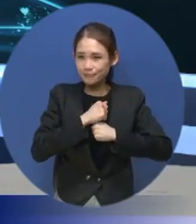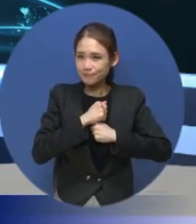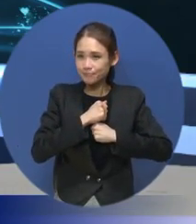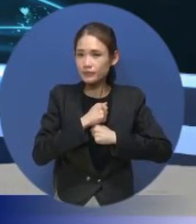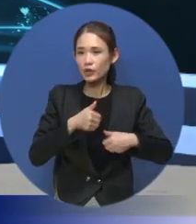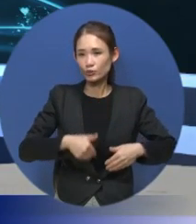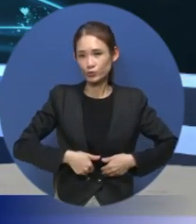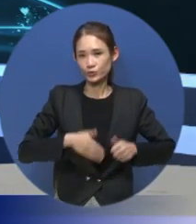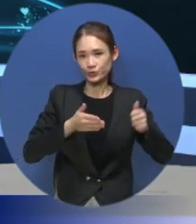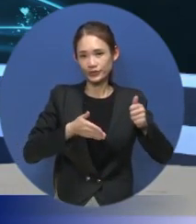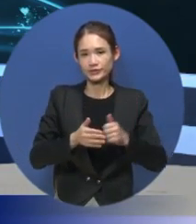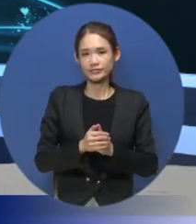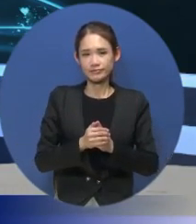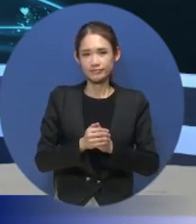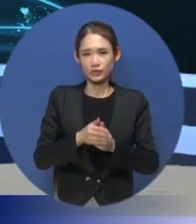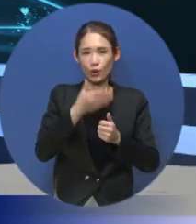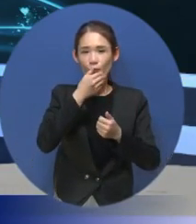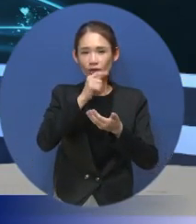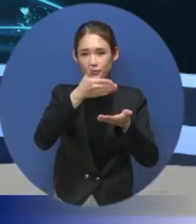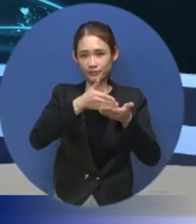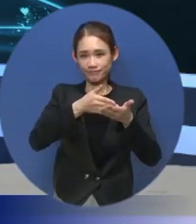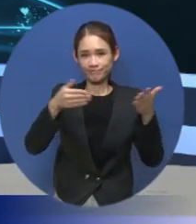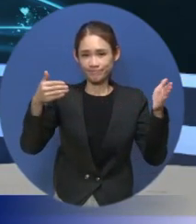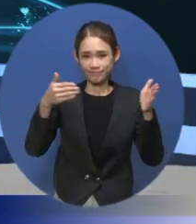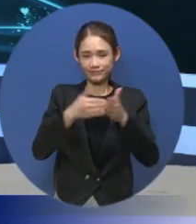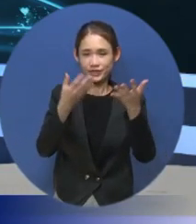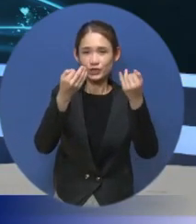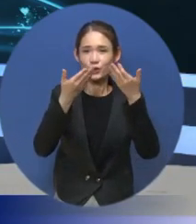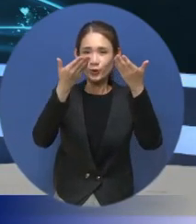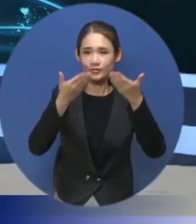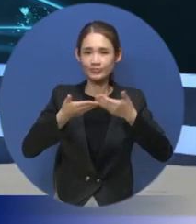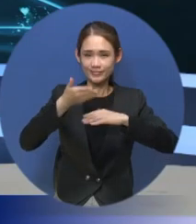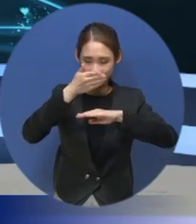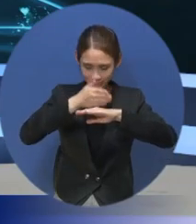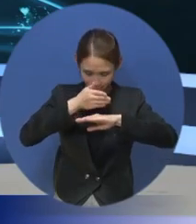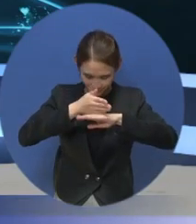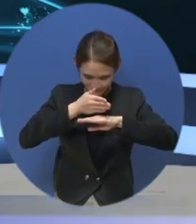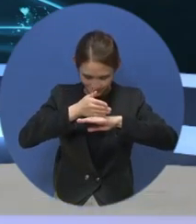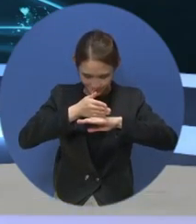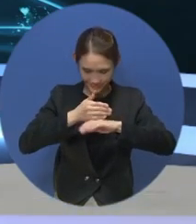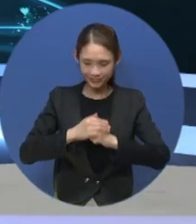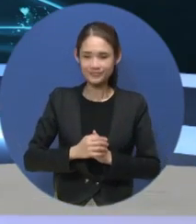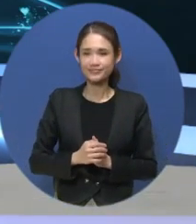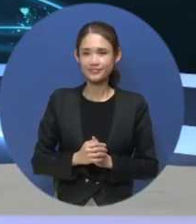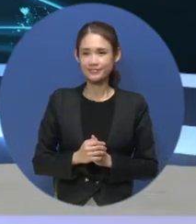바랍니다. 이상 복지TV 뉴스를 마칩니다. 시청해주신 여러분 고맙습니다.